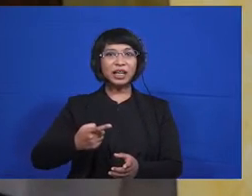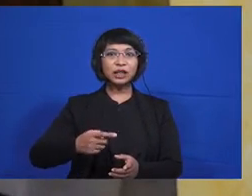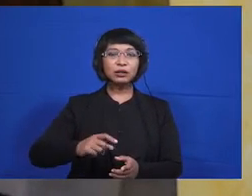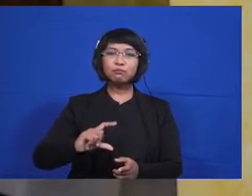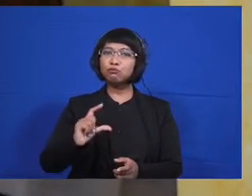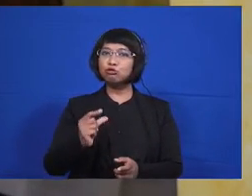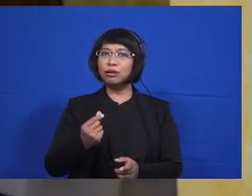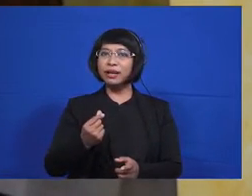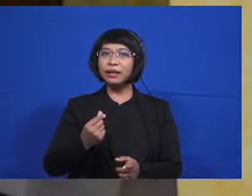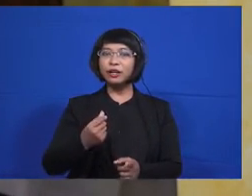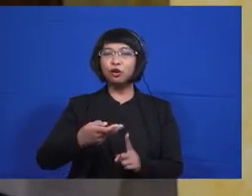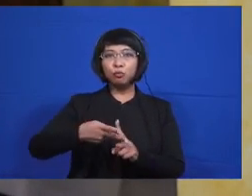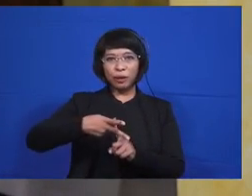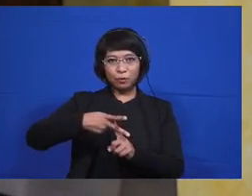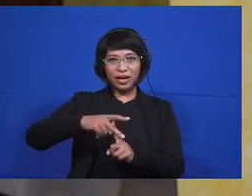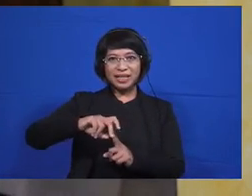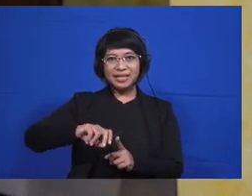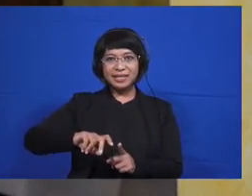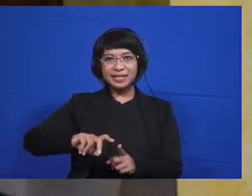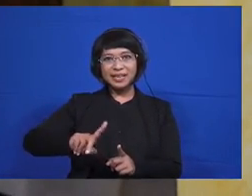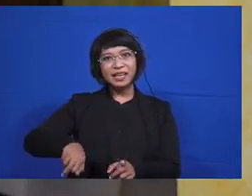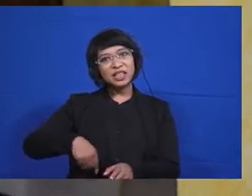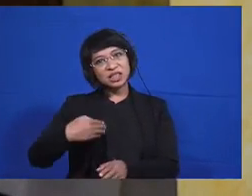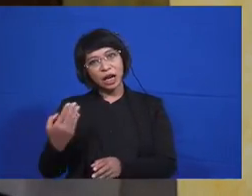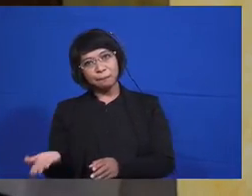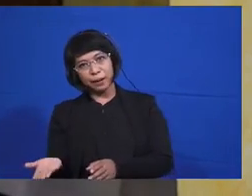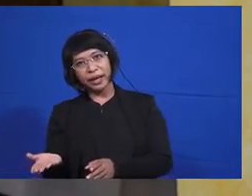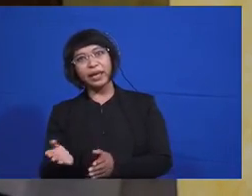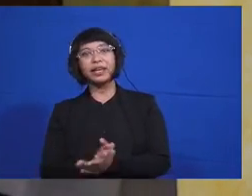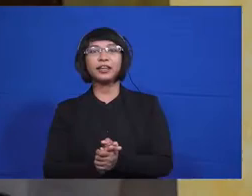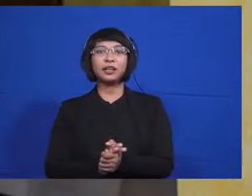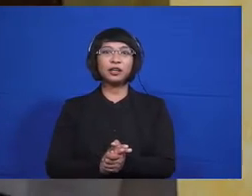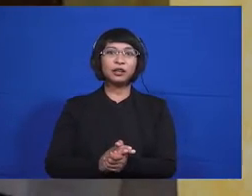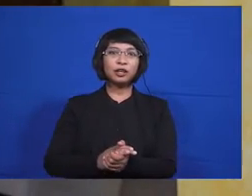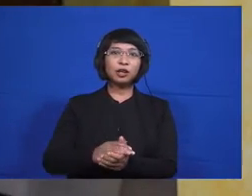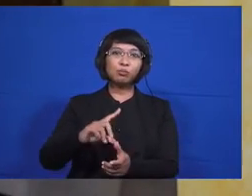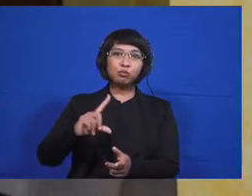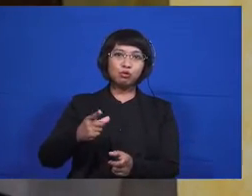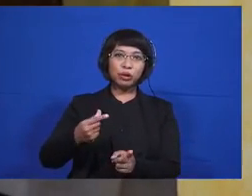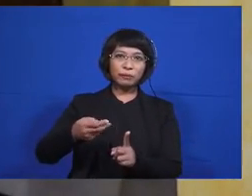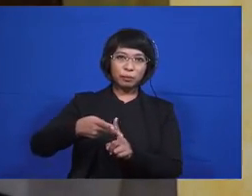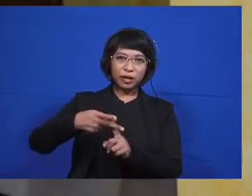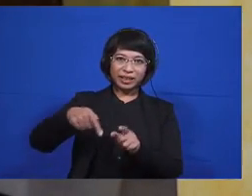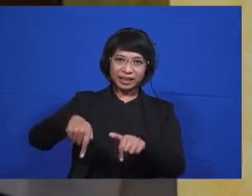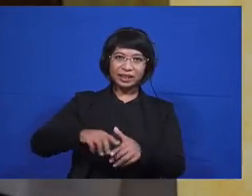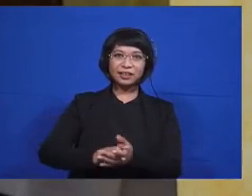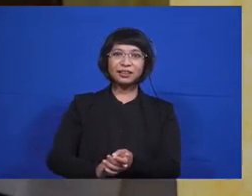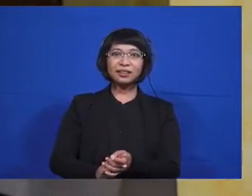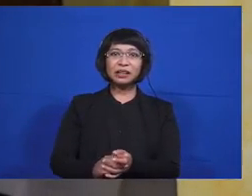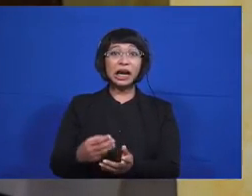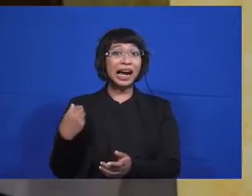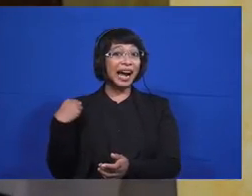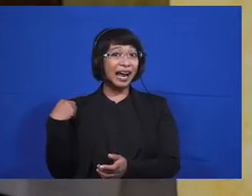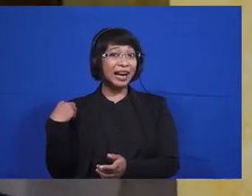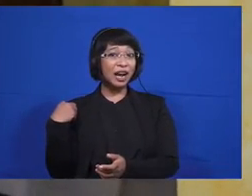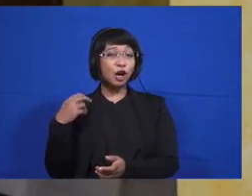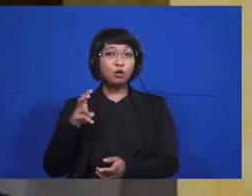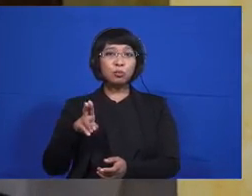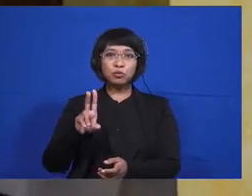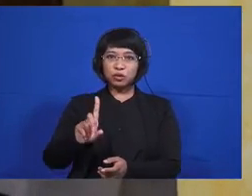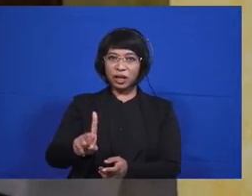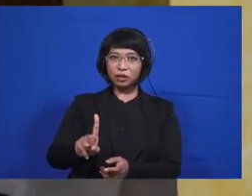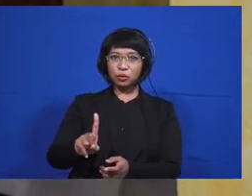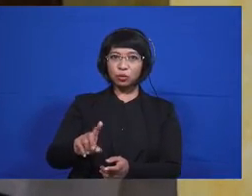Februari sampai bulan Juni ini, ada 21 orang,